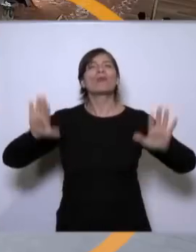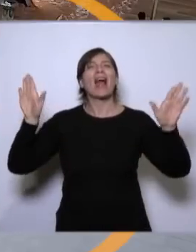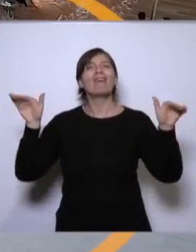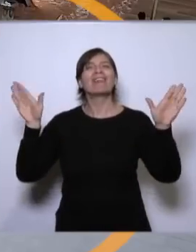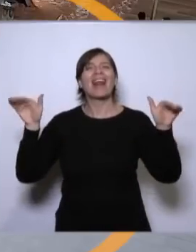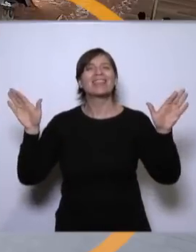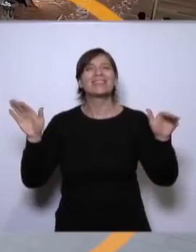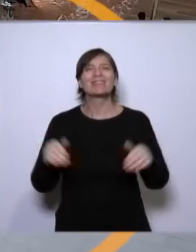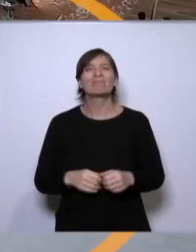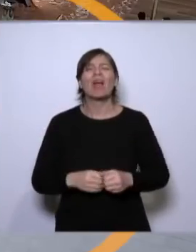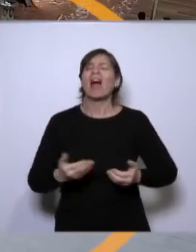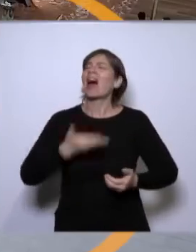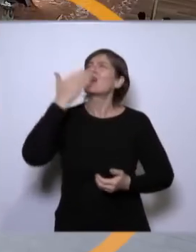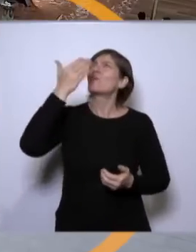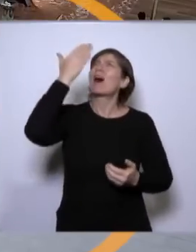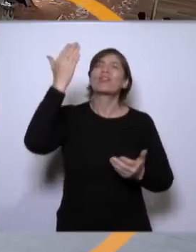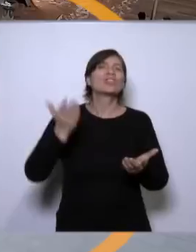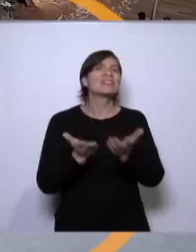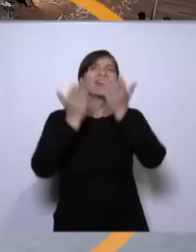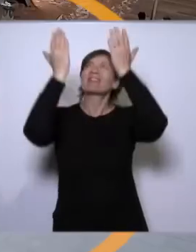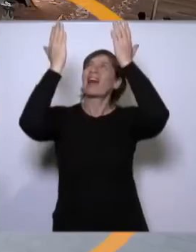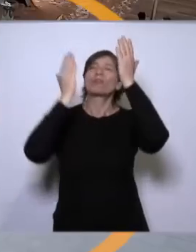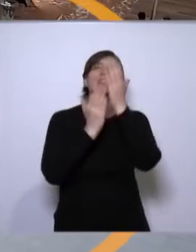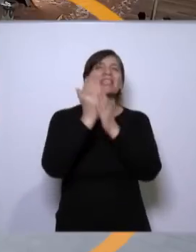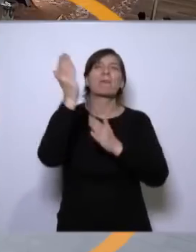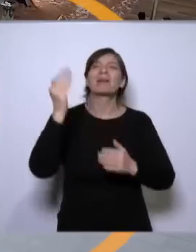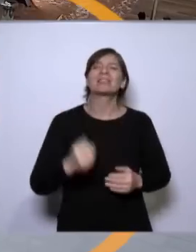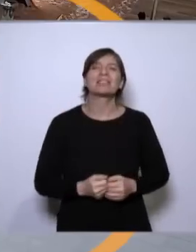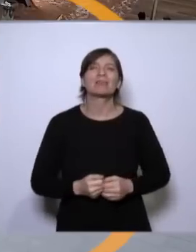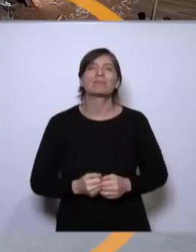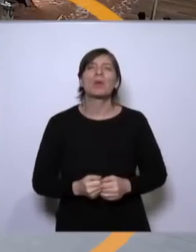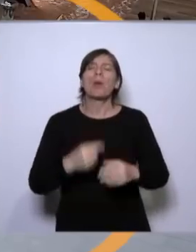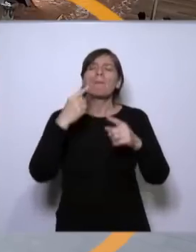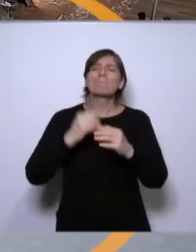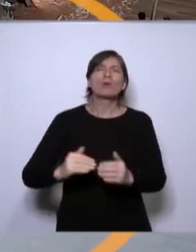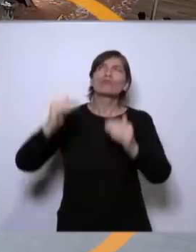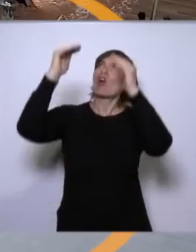세대대의 찬송과 영광을